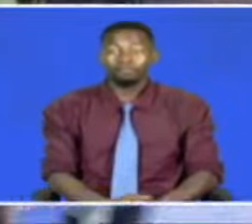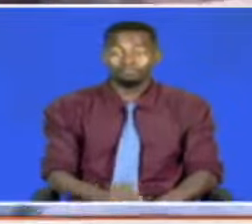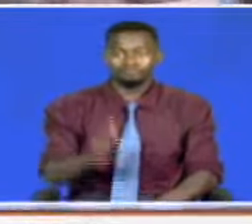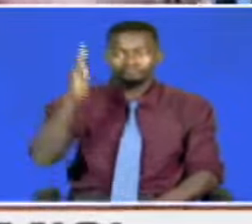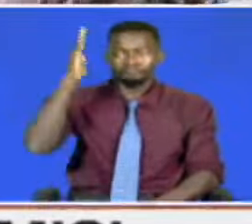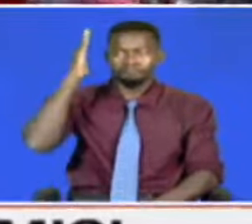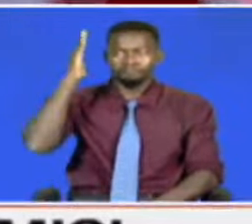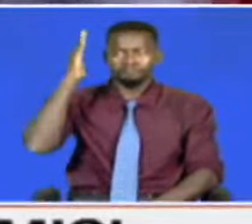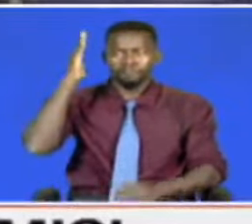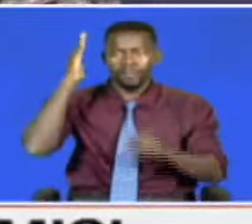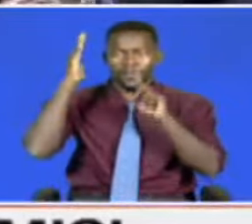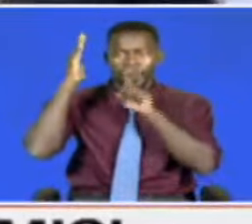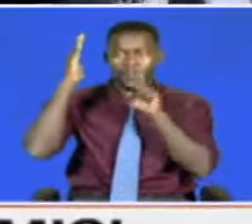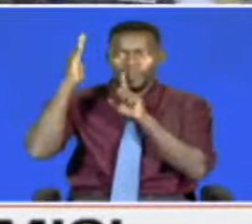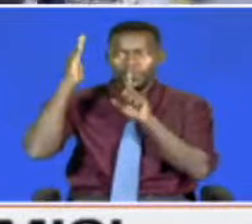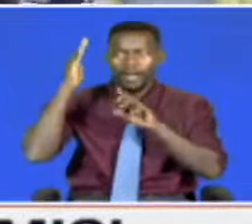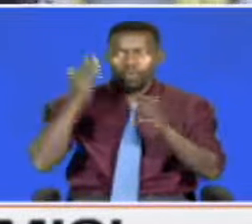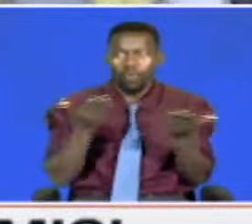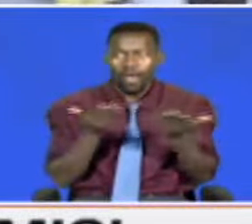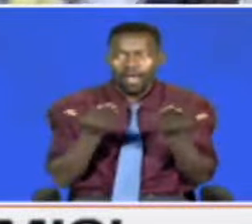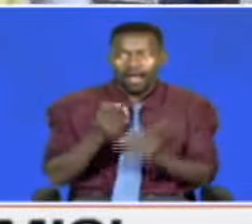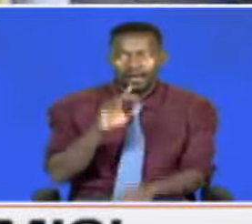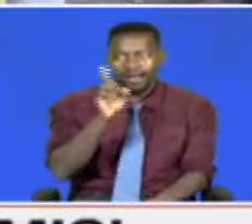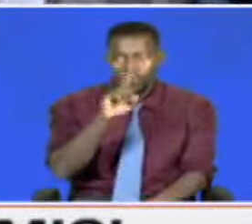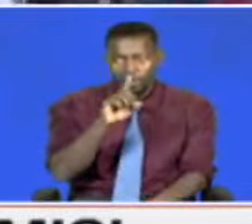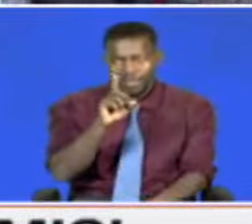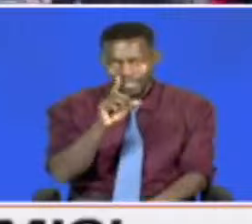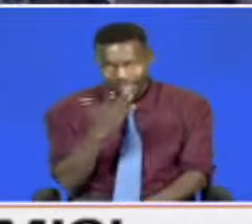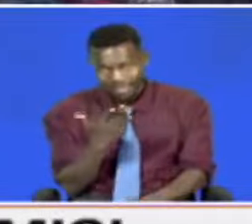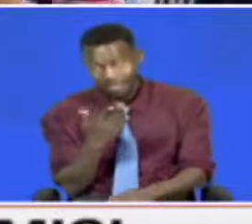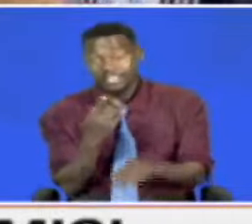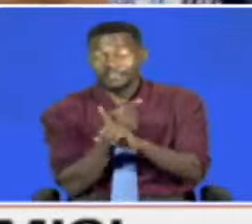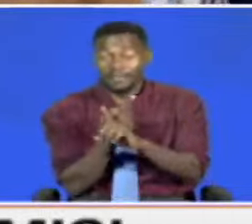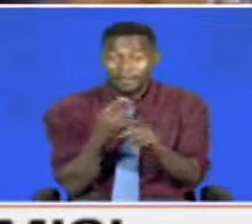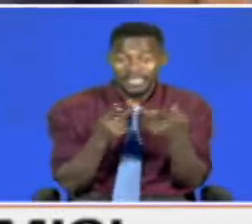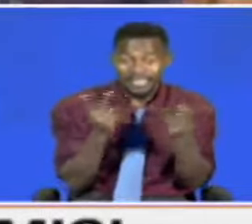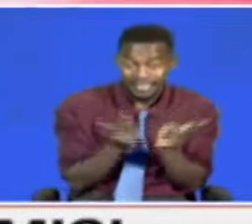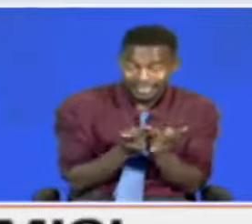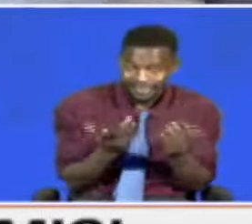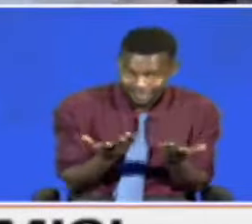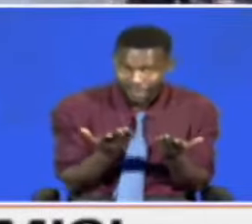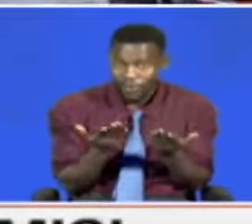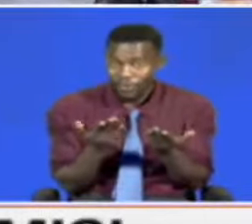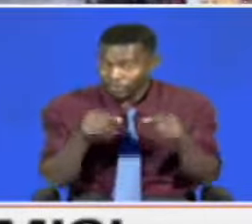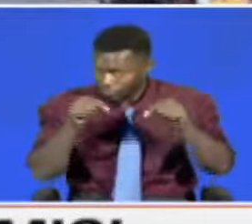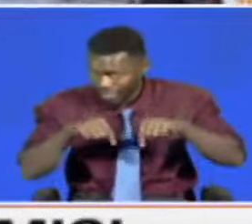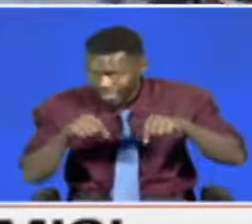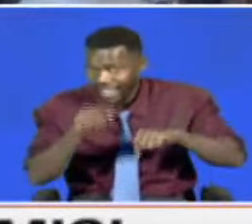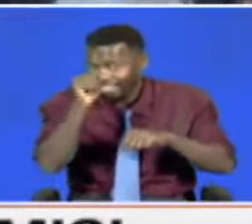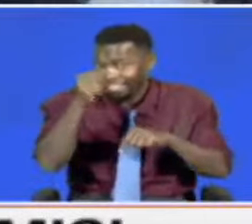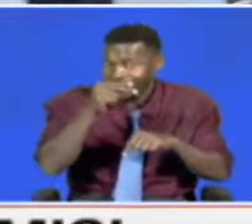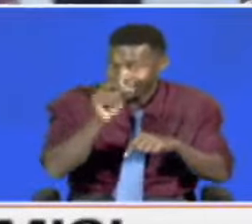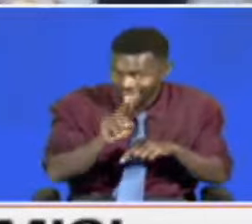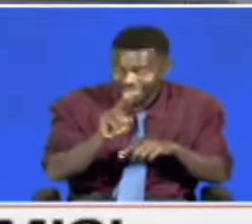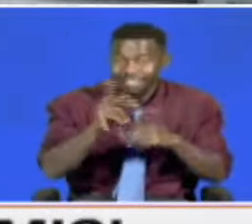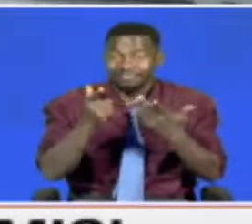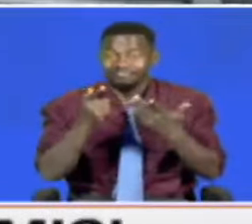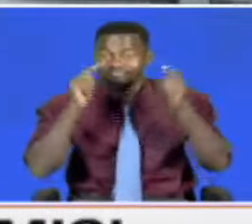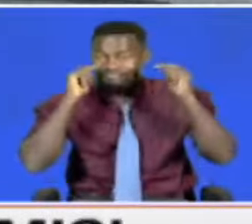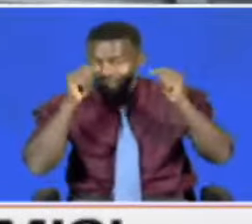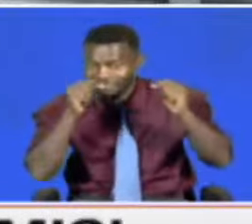Ulinzi ulimarishwa katikati ya jiji la Nairobi na viungani mwake Alhamisi, ambapo maandamano dhidi ya